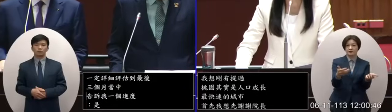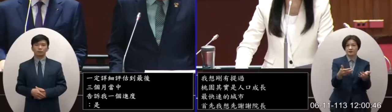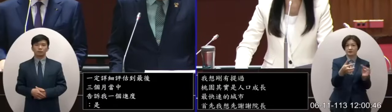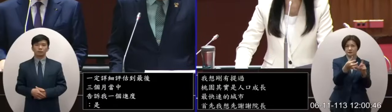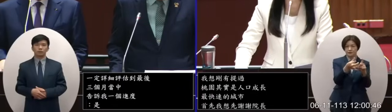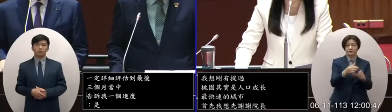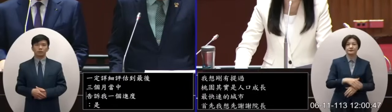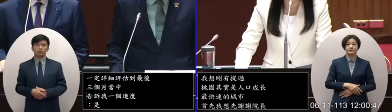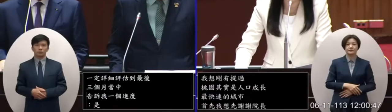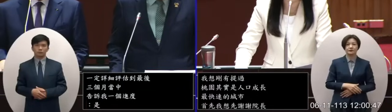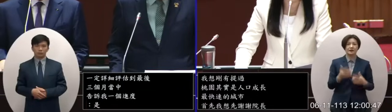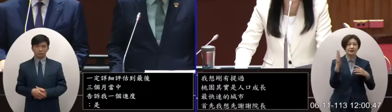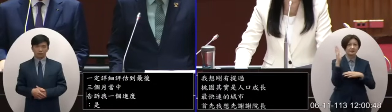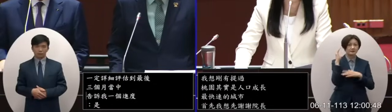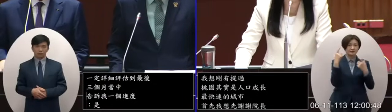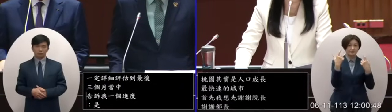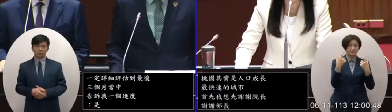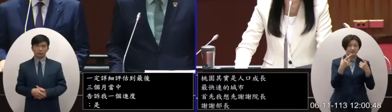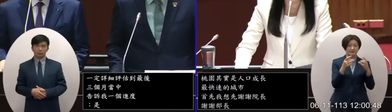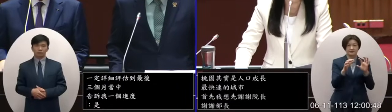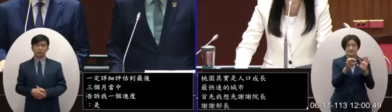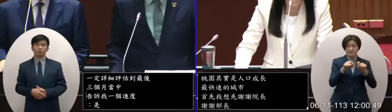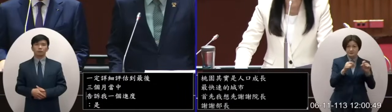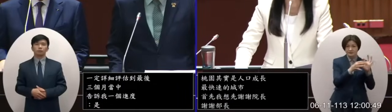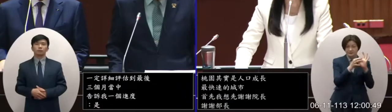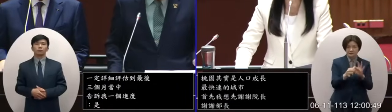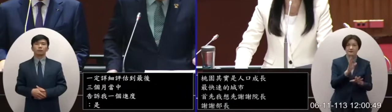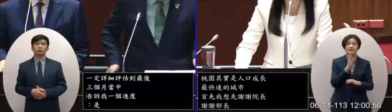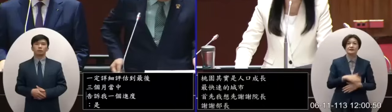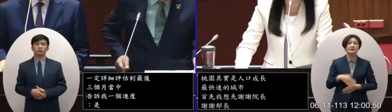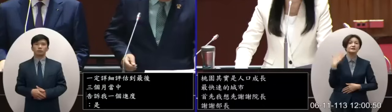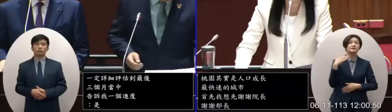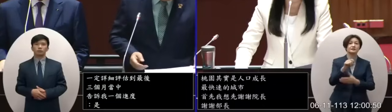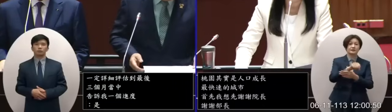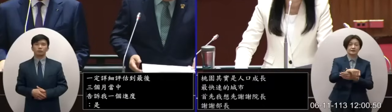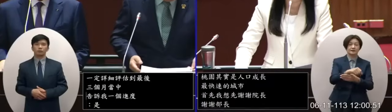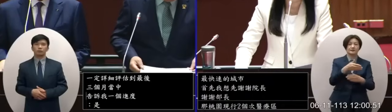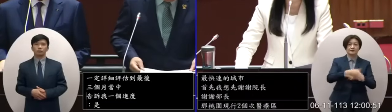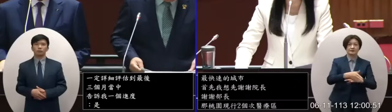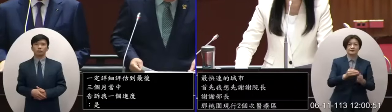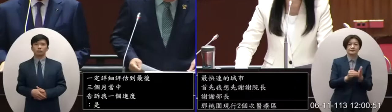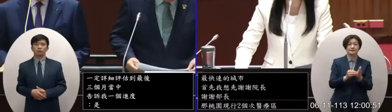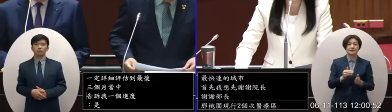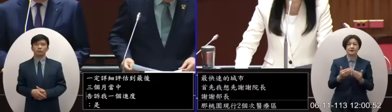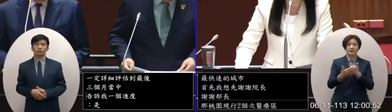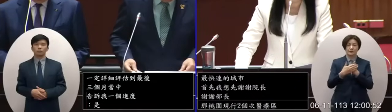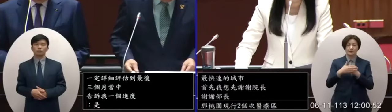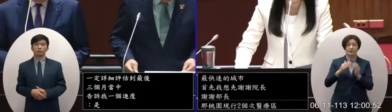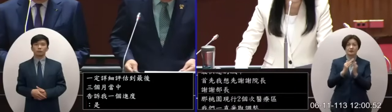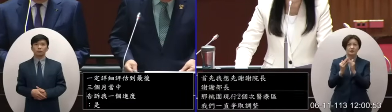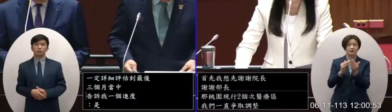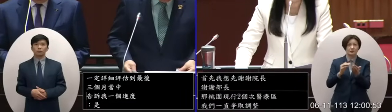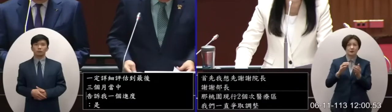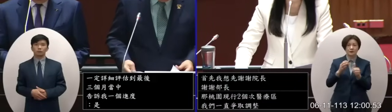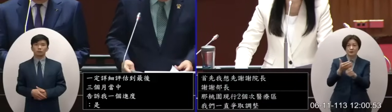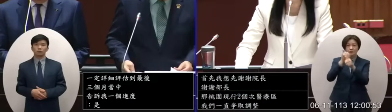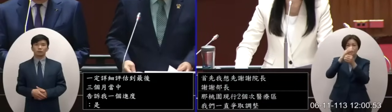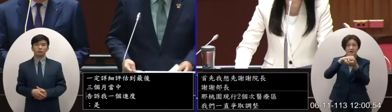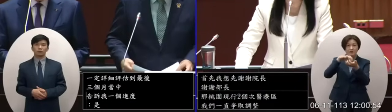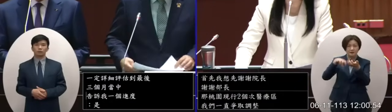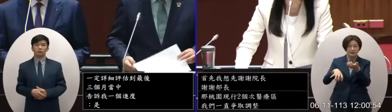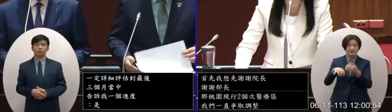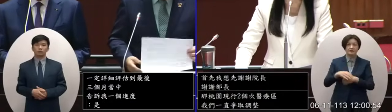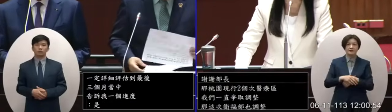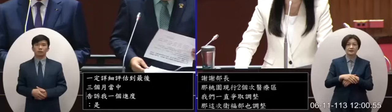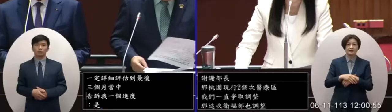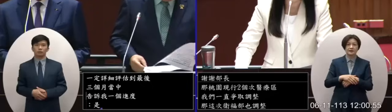谢谢政策是延续的，所以之前行政院核定要补助我们桃园这个部立医院规划新建第